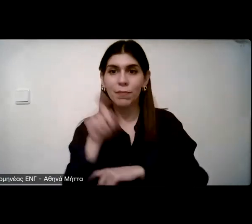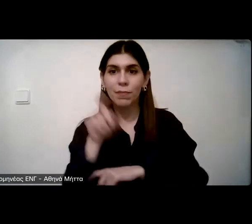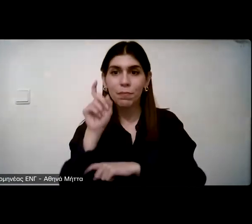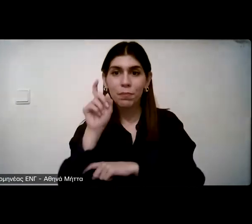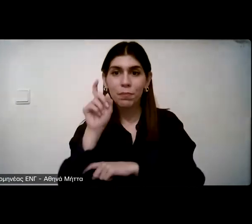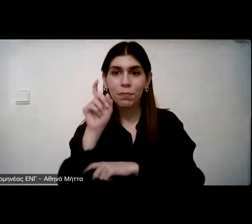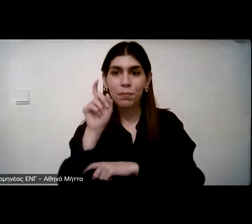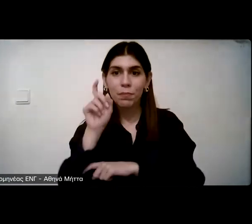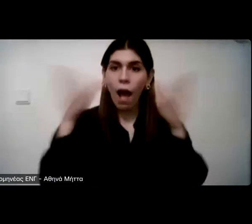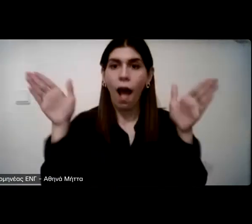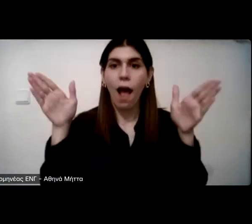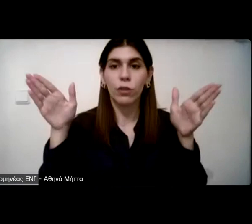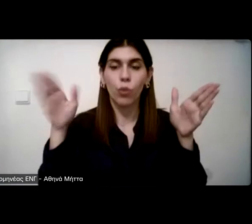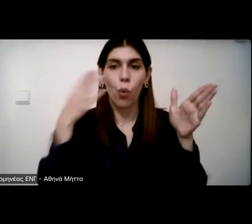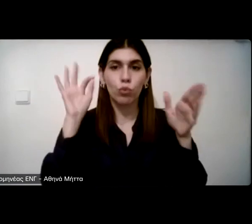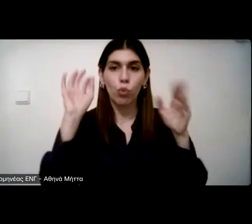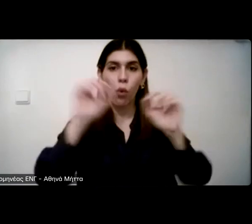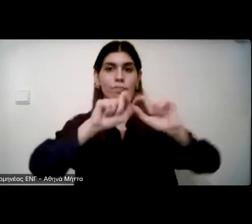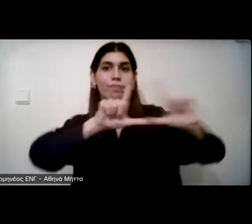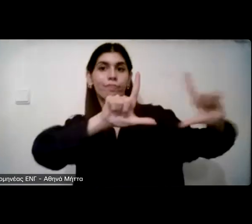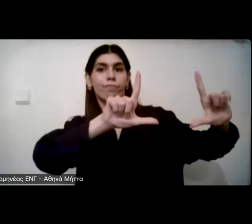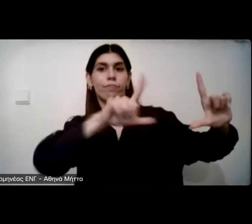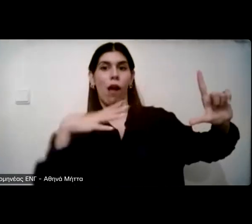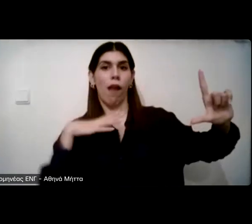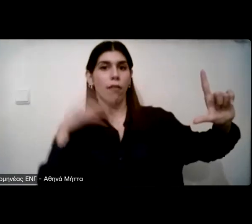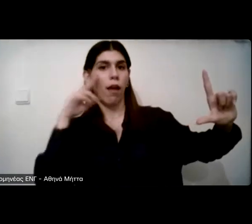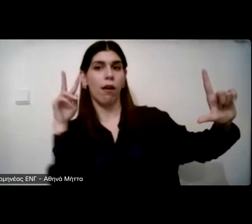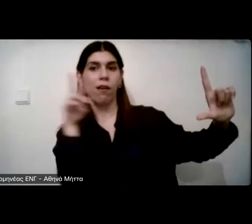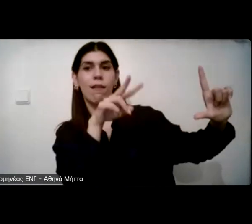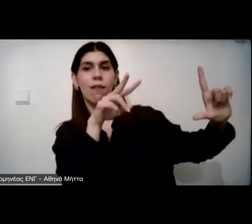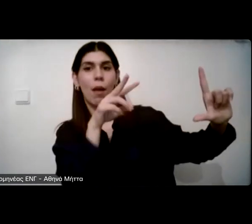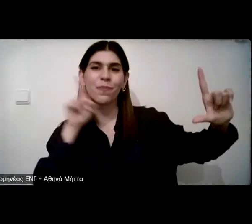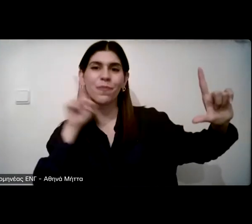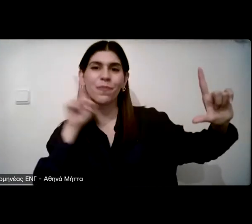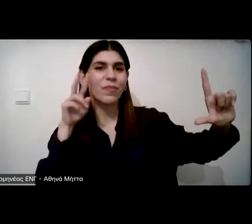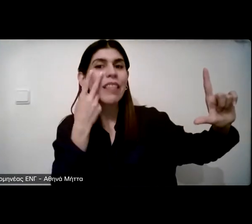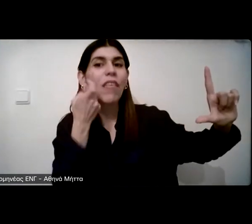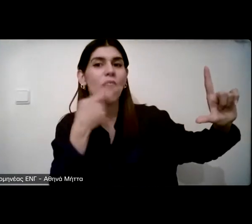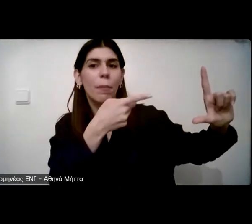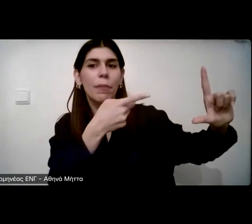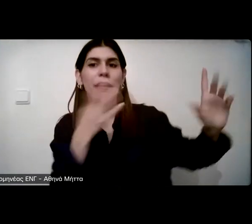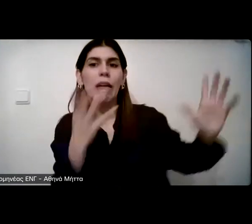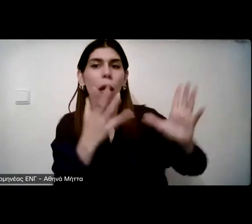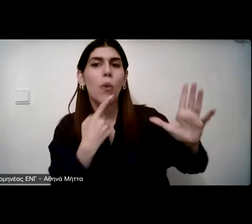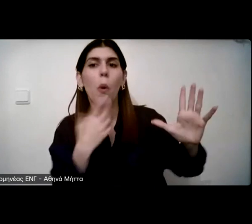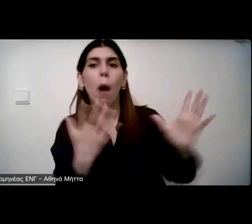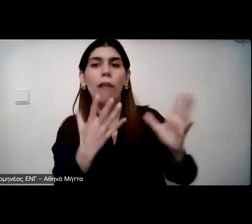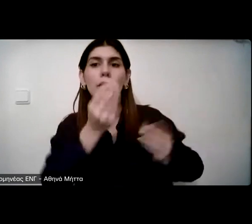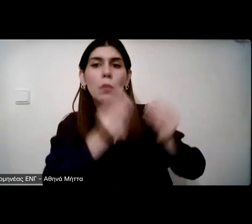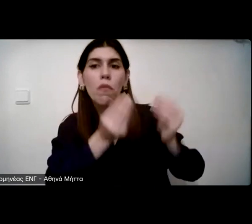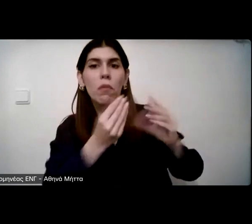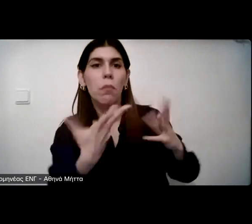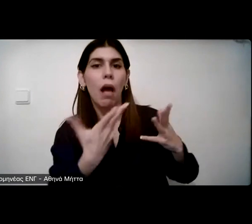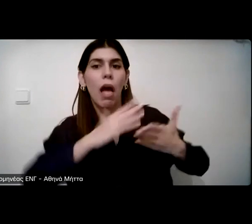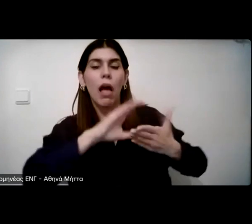στην επιφάνεια εργασίας. Ναι, το έχω ανοιχτό. Να το... Ωραία, το κάνεις επιλογή και μετά πατάς σε. Ναι, ναι, το